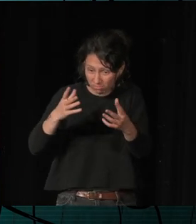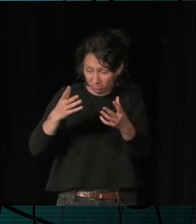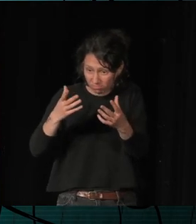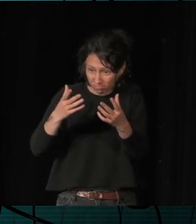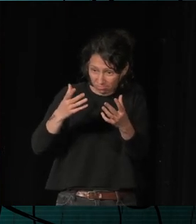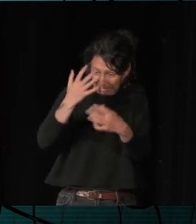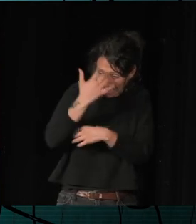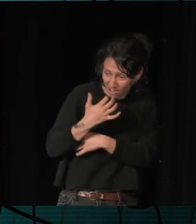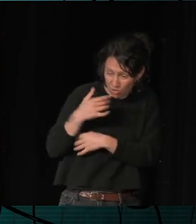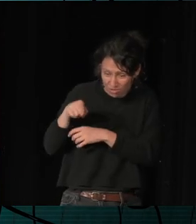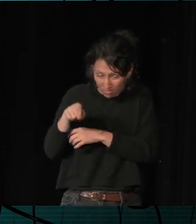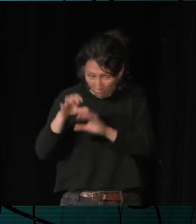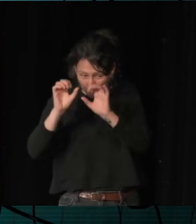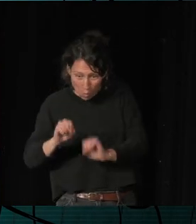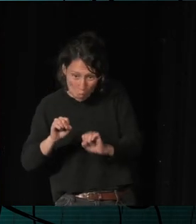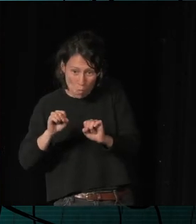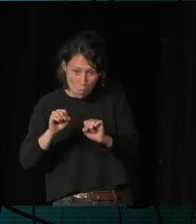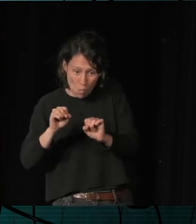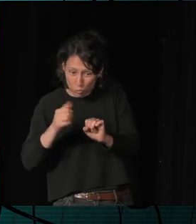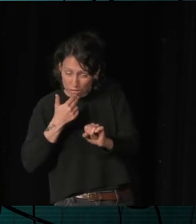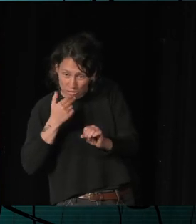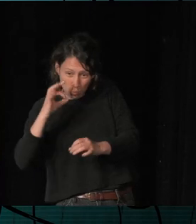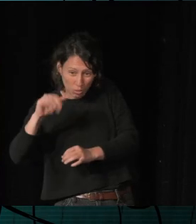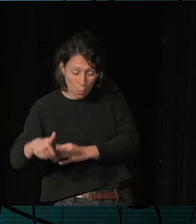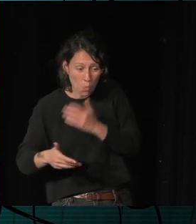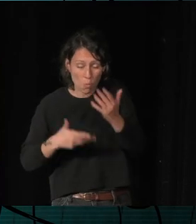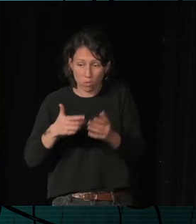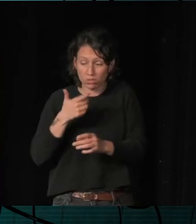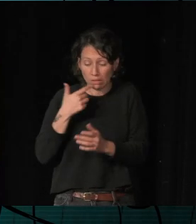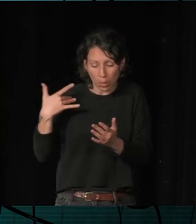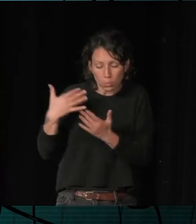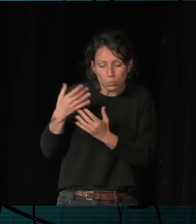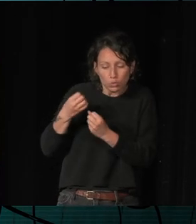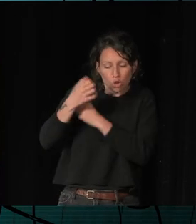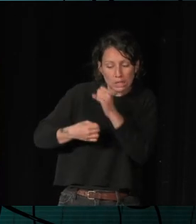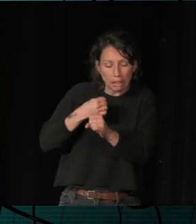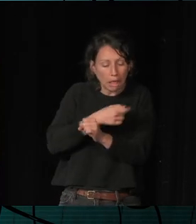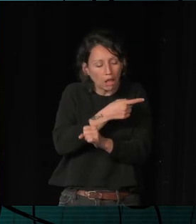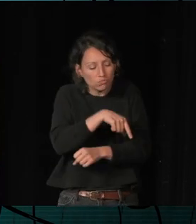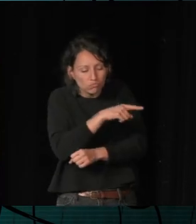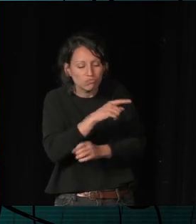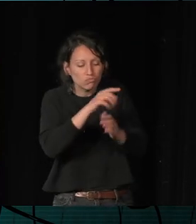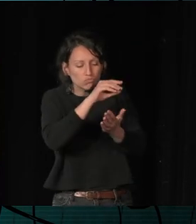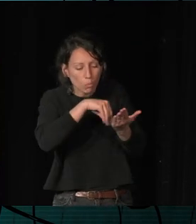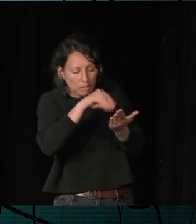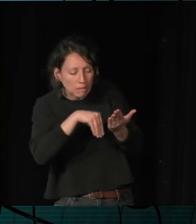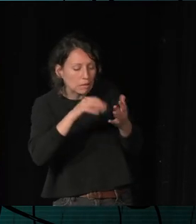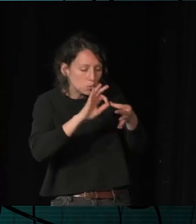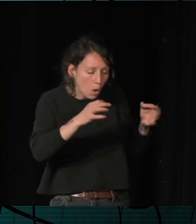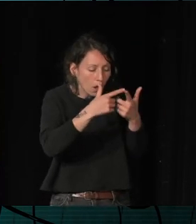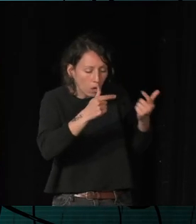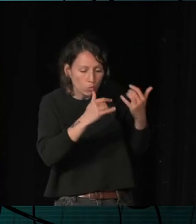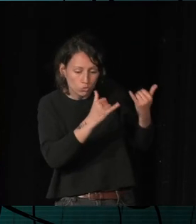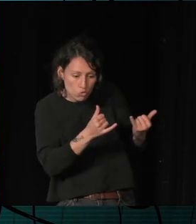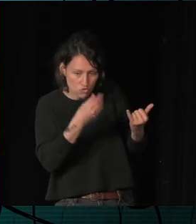avez l'impression qu'ils ont infusé dans le discours dominant depuis quelques années, notamment depuis que vous avez commencé à écrire ou à jouer ? Alors si je peux